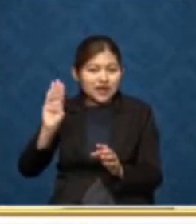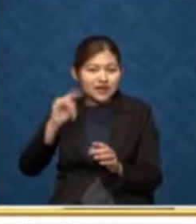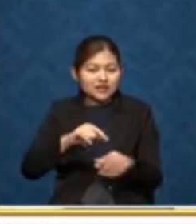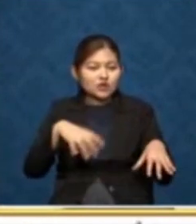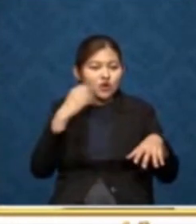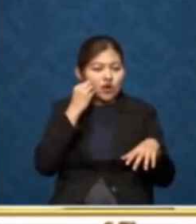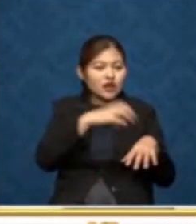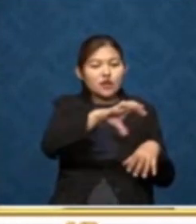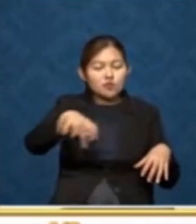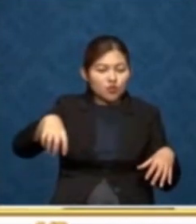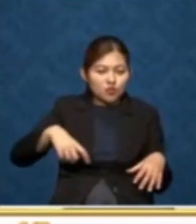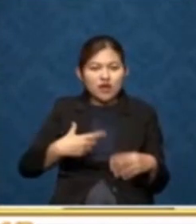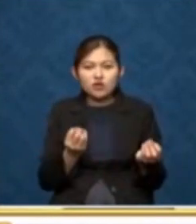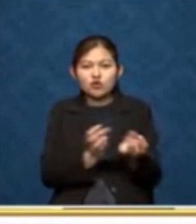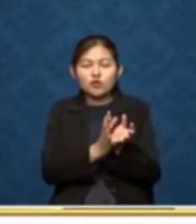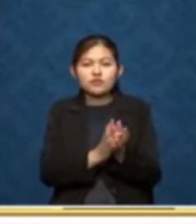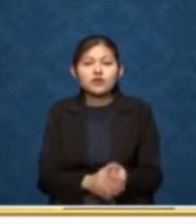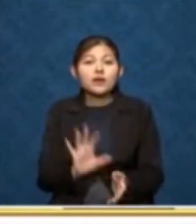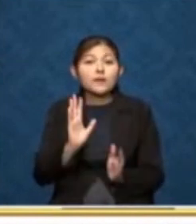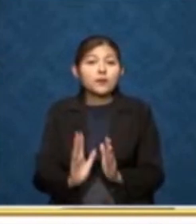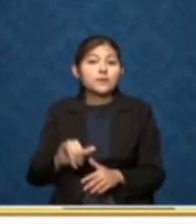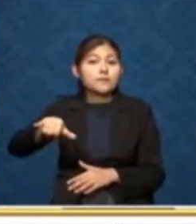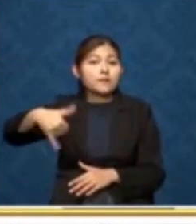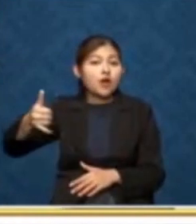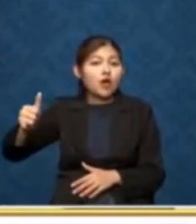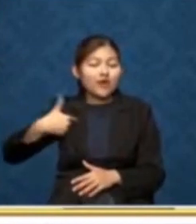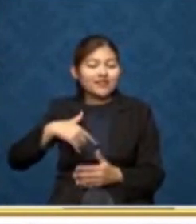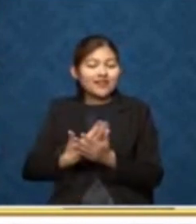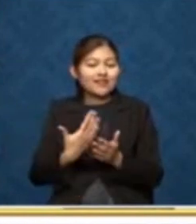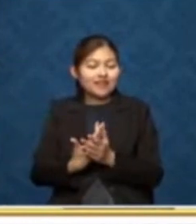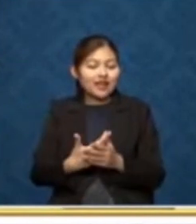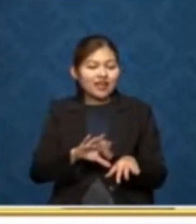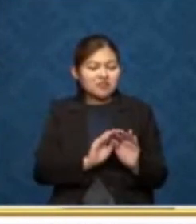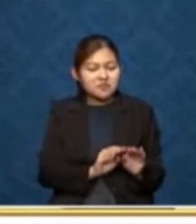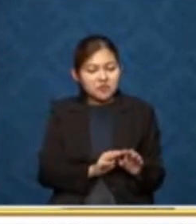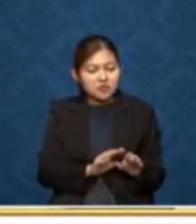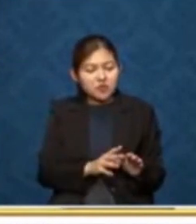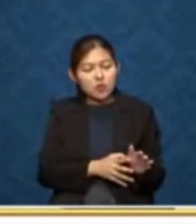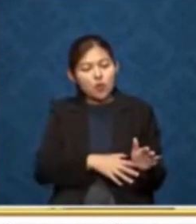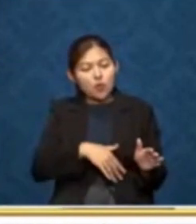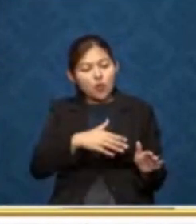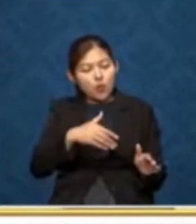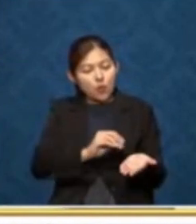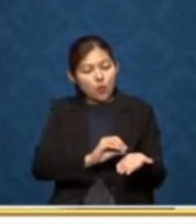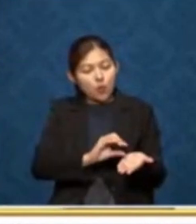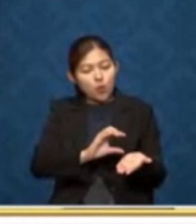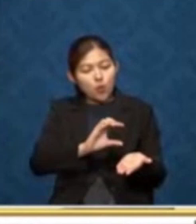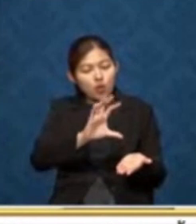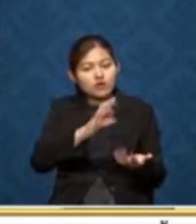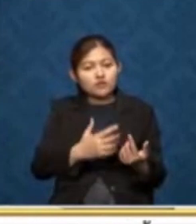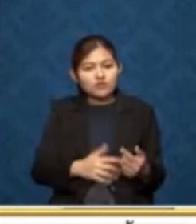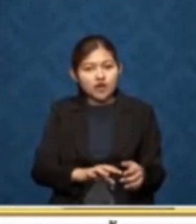วบ้านบางคนเก็บเงินมาทั้งชีวิตและไม่มีวิธีไปต่อยอดเงินอย่างอื่นเมื่อเห็นธนาคารหมู่บ้านมาเปิดและให้ดอกเบี้